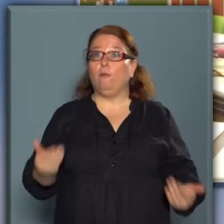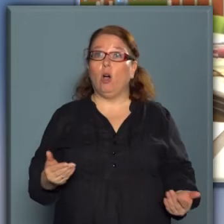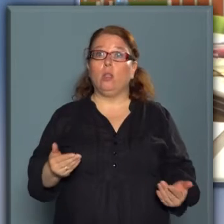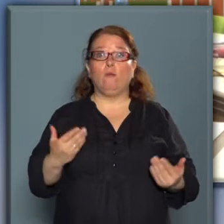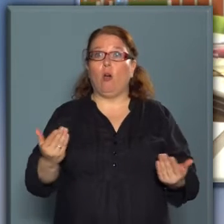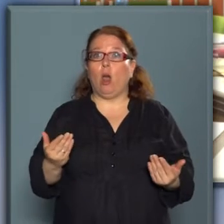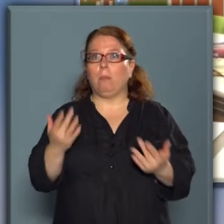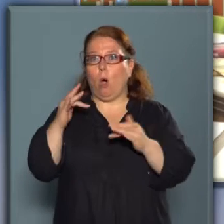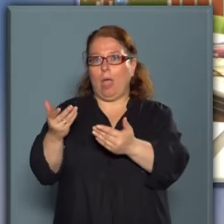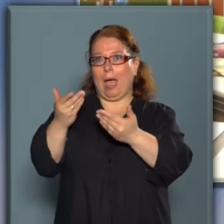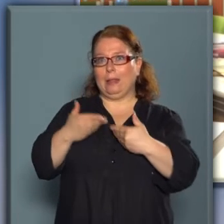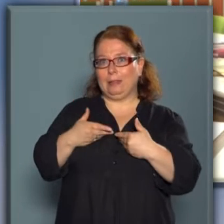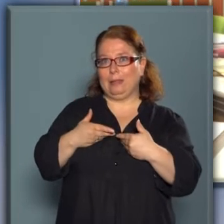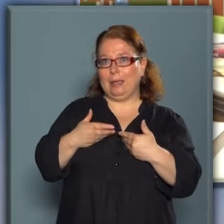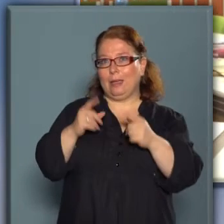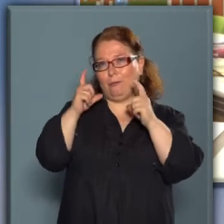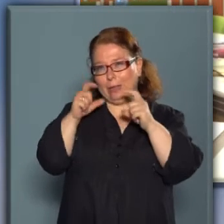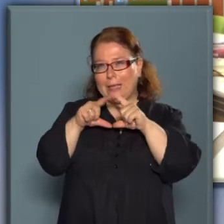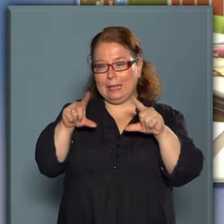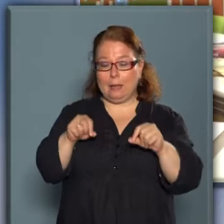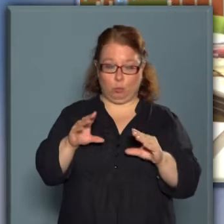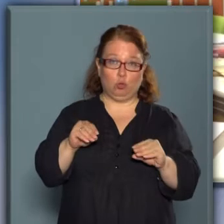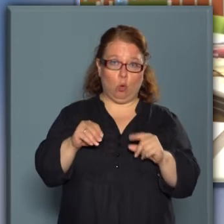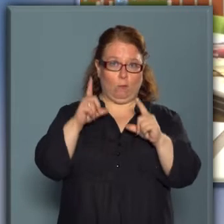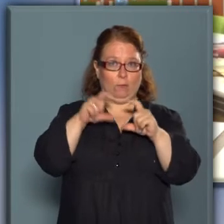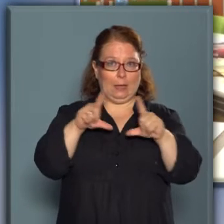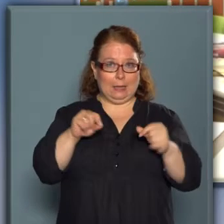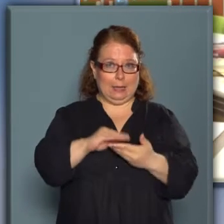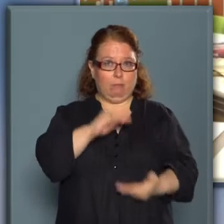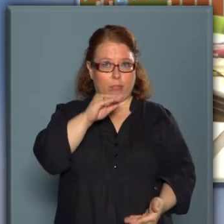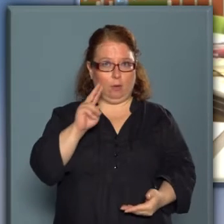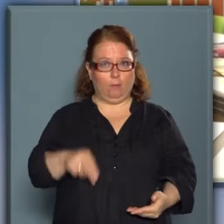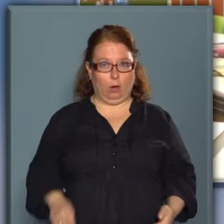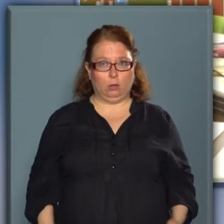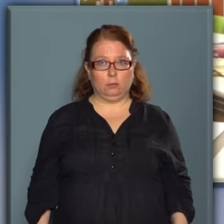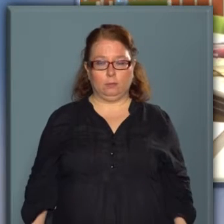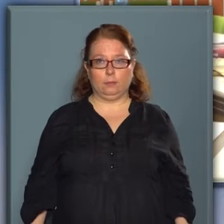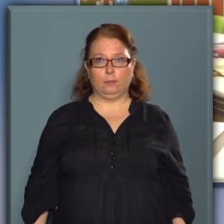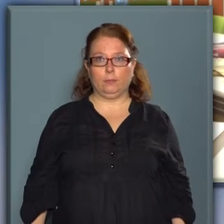pedig valamivel megajándékoz, fényképekkel, van elég komoly fényképgyűjteményünk is,